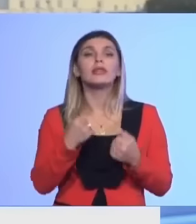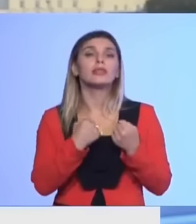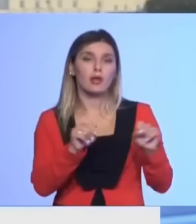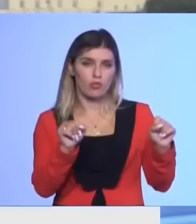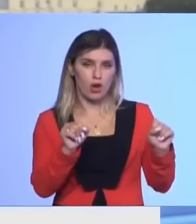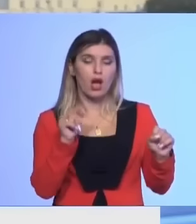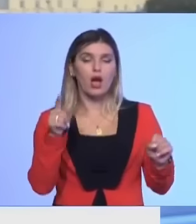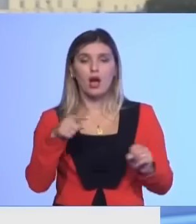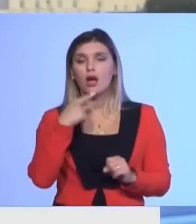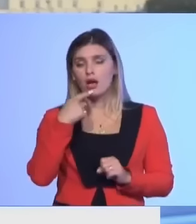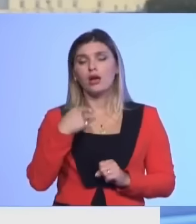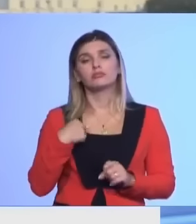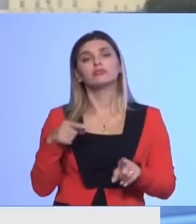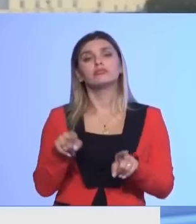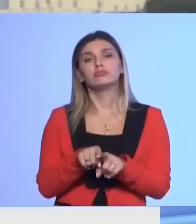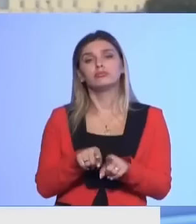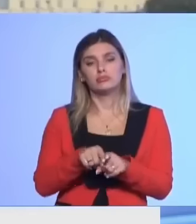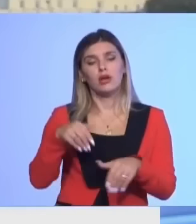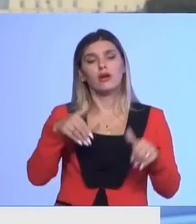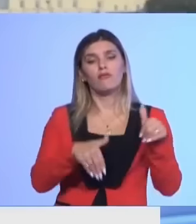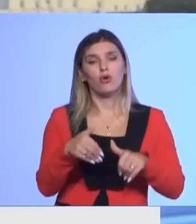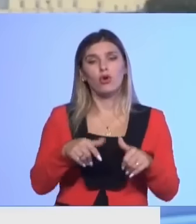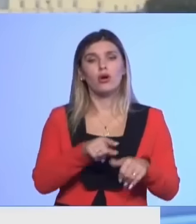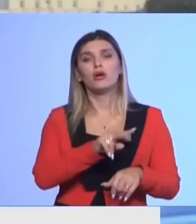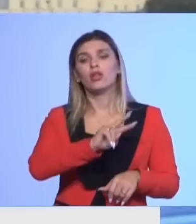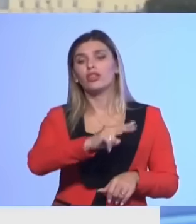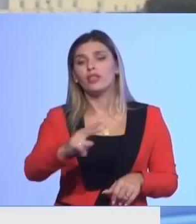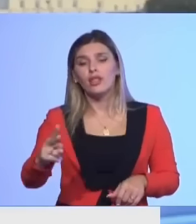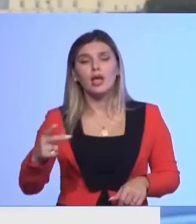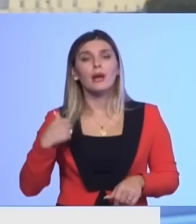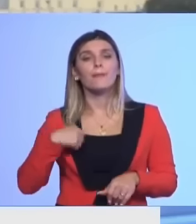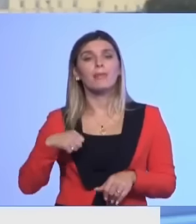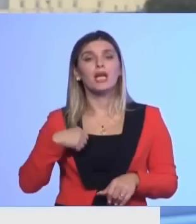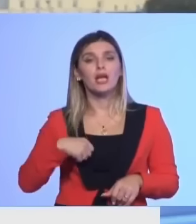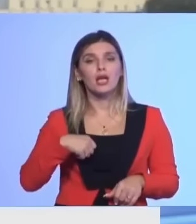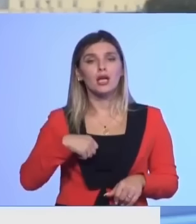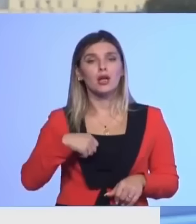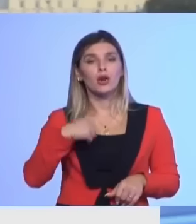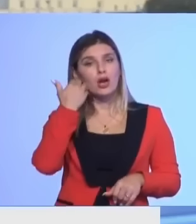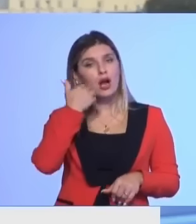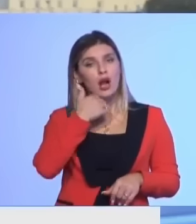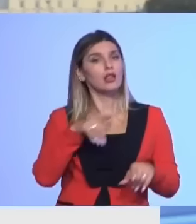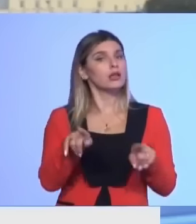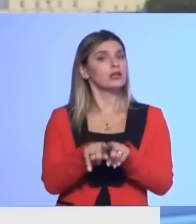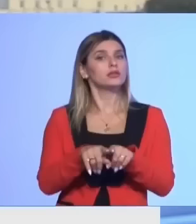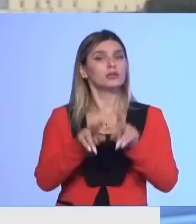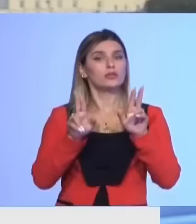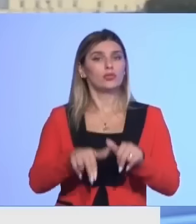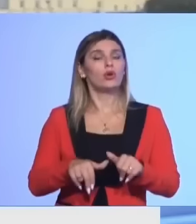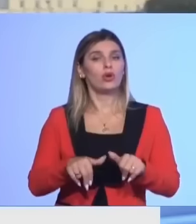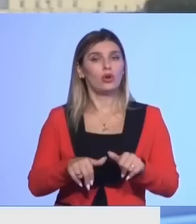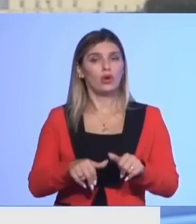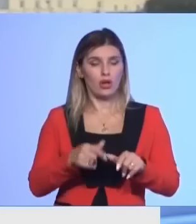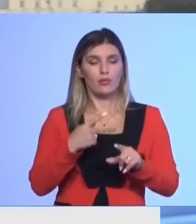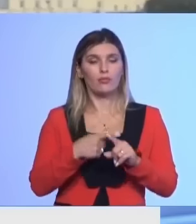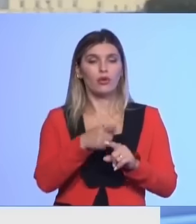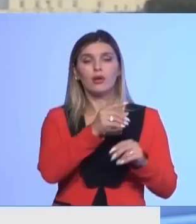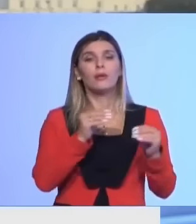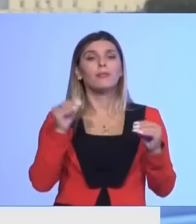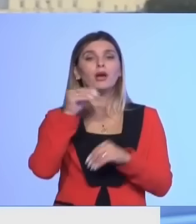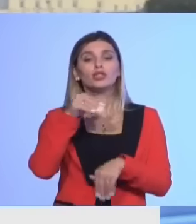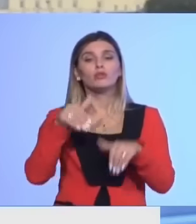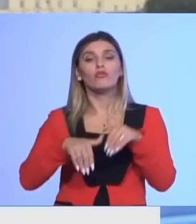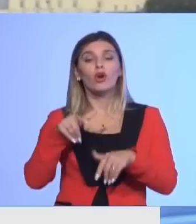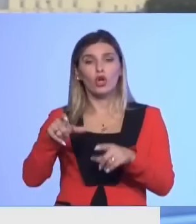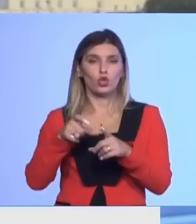se është i pëlqyer edhe mes votuesve të bardh nga zonat rurale, të cilat vitet e fundit kanë votuar gjerësisht për zotin Trump.